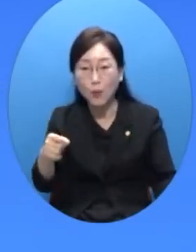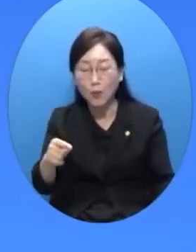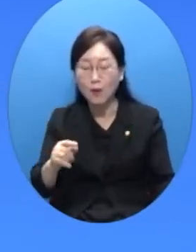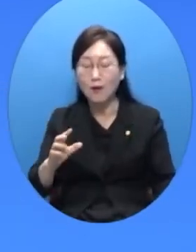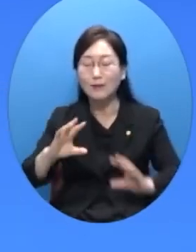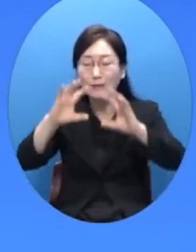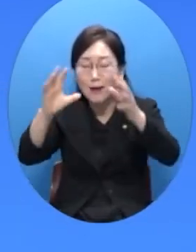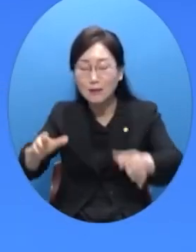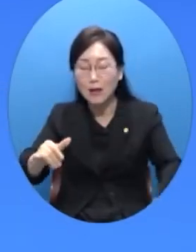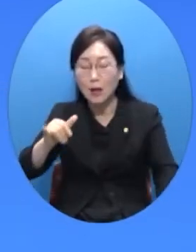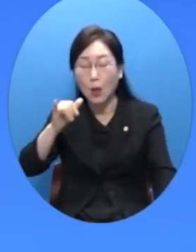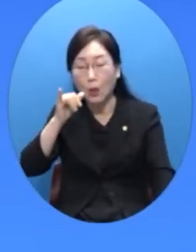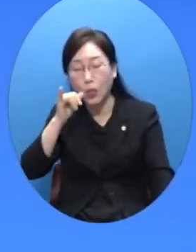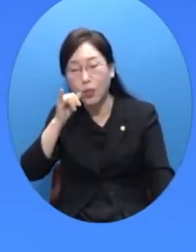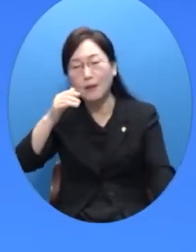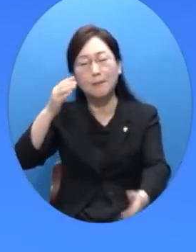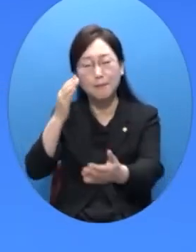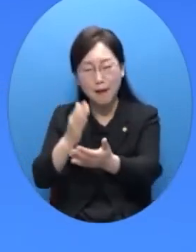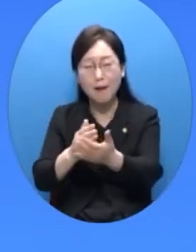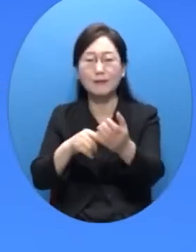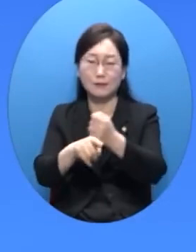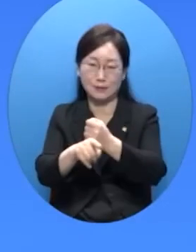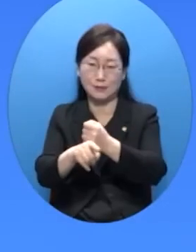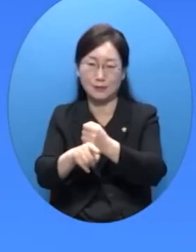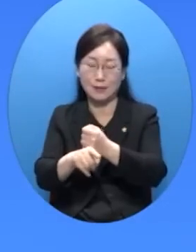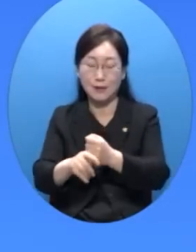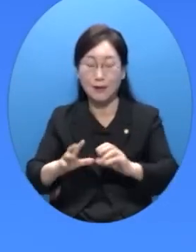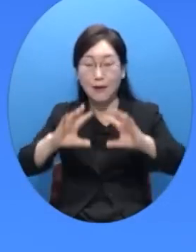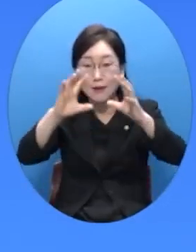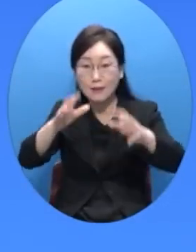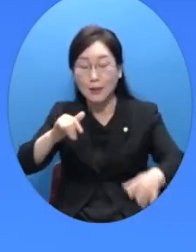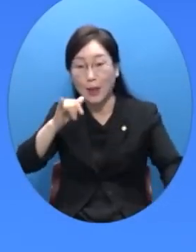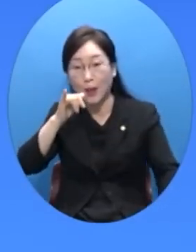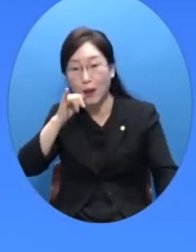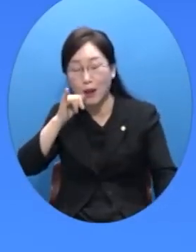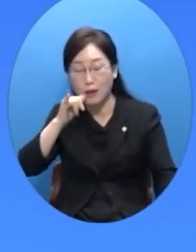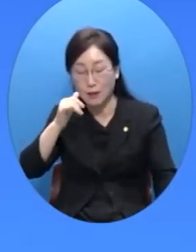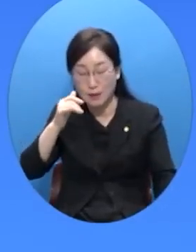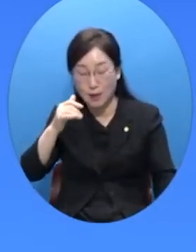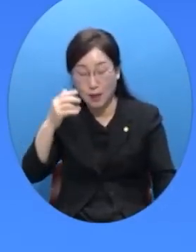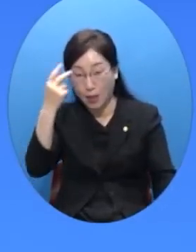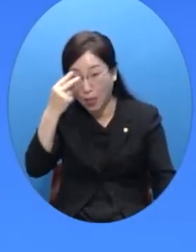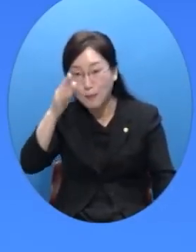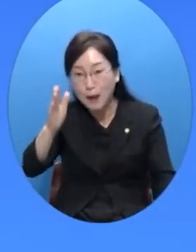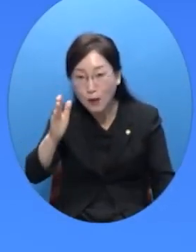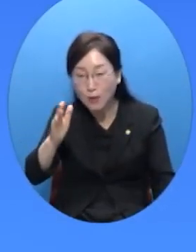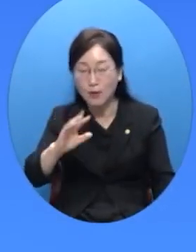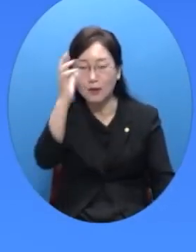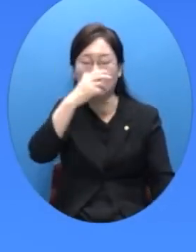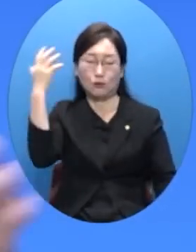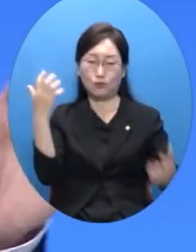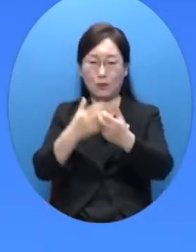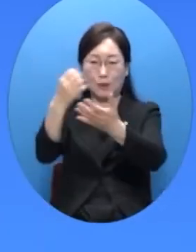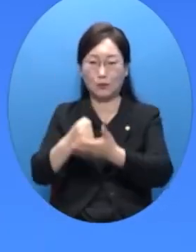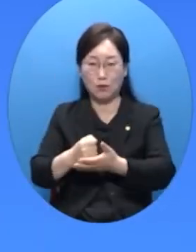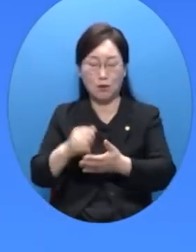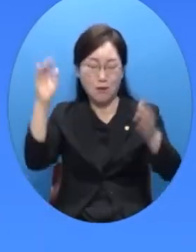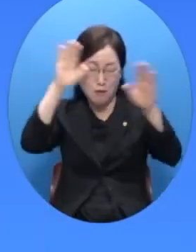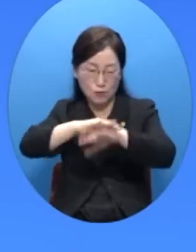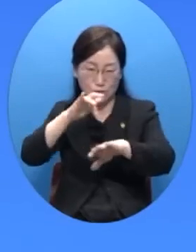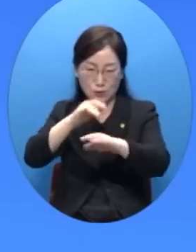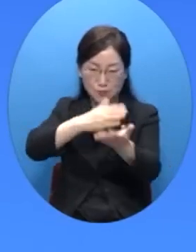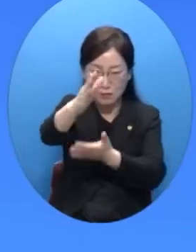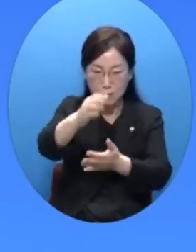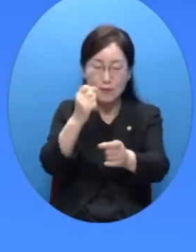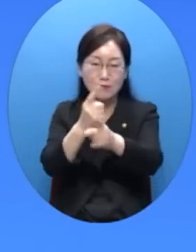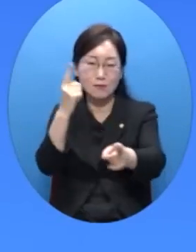쾌락에 빠져있지 말아라. 세상 것에 빠져있지 말고 성령 충만을 받아서 모든 하면서 물리치고